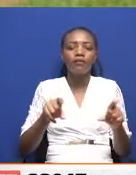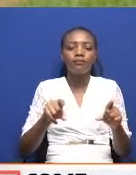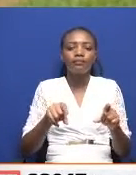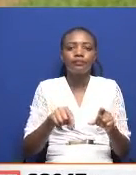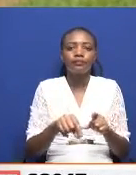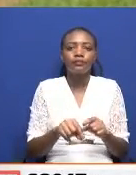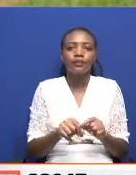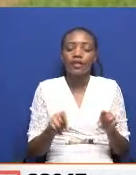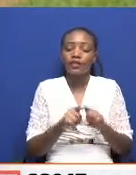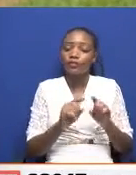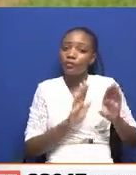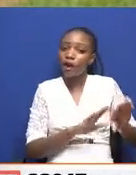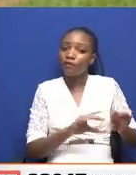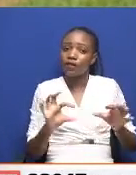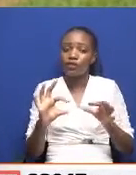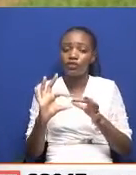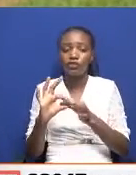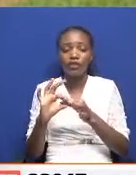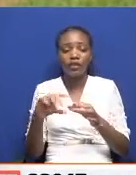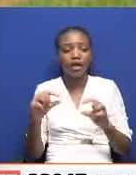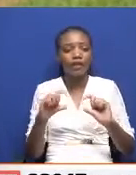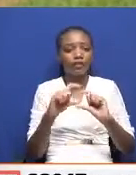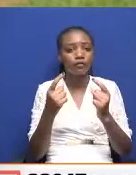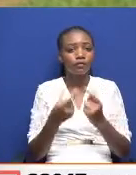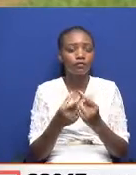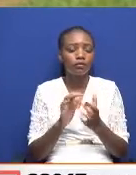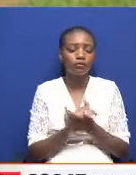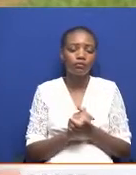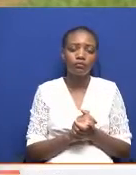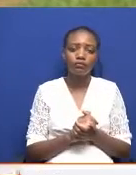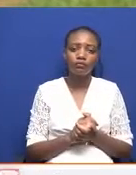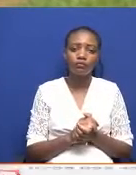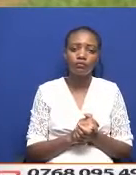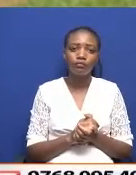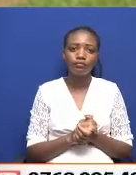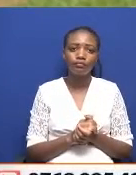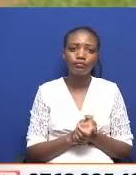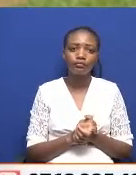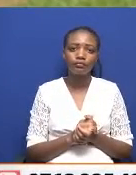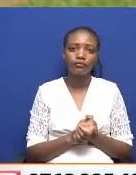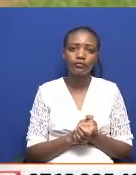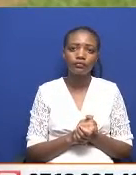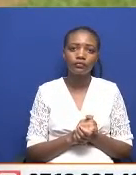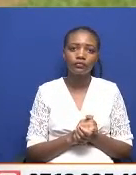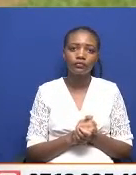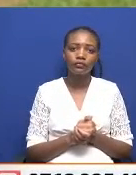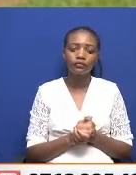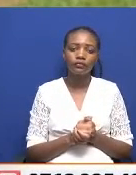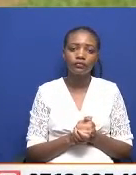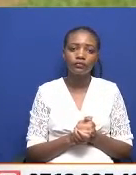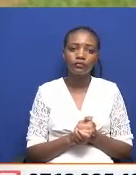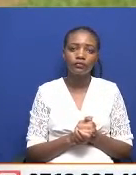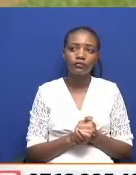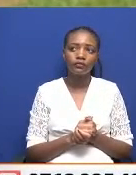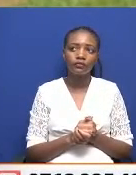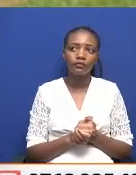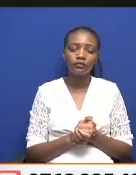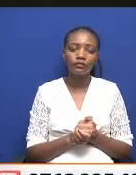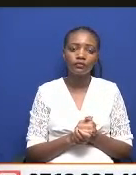ya simu ambalo ni vuguvugu la wakimbizi wa ndani kwa ndani. Bonfas Barasa, TV47, County ya Trans Nzoia.